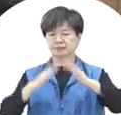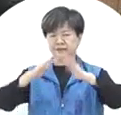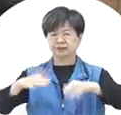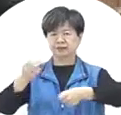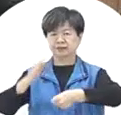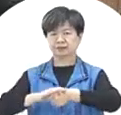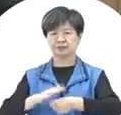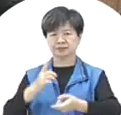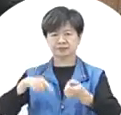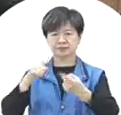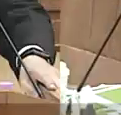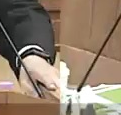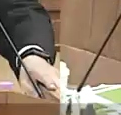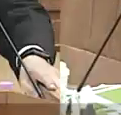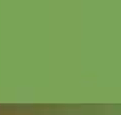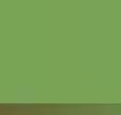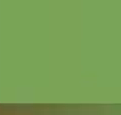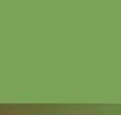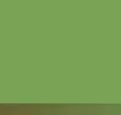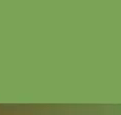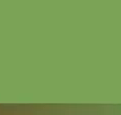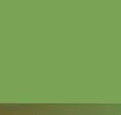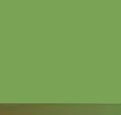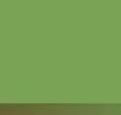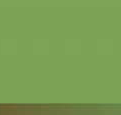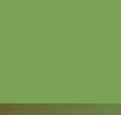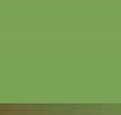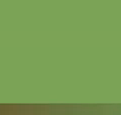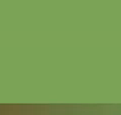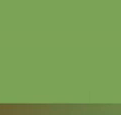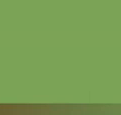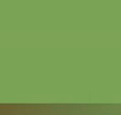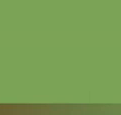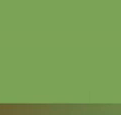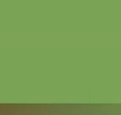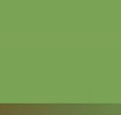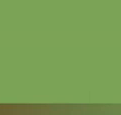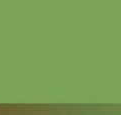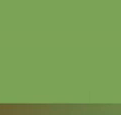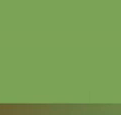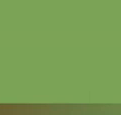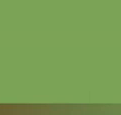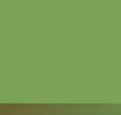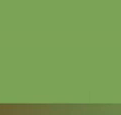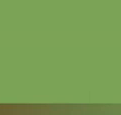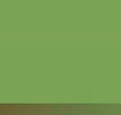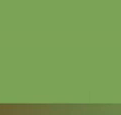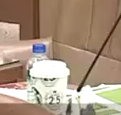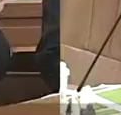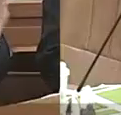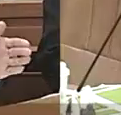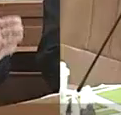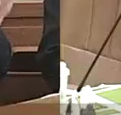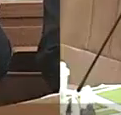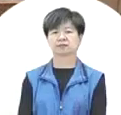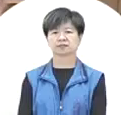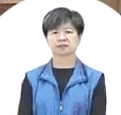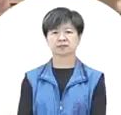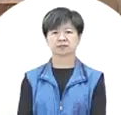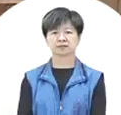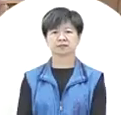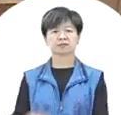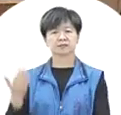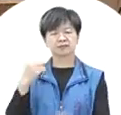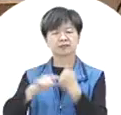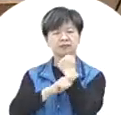否应该放宽？ 我跟议员报告，从市长在处理温子俊给我们的态度，就是从优从宽，依法来发放